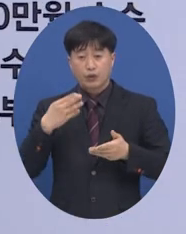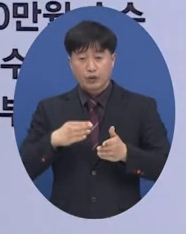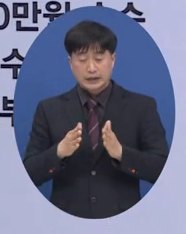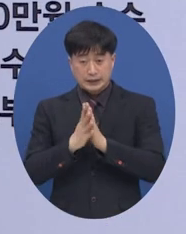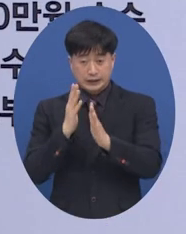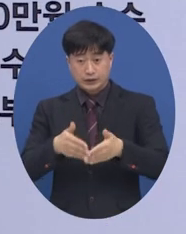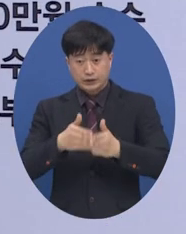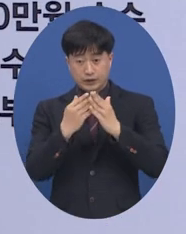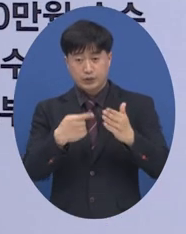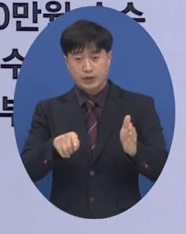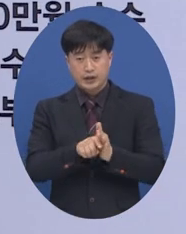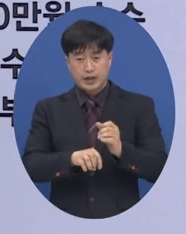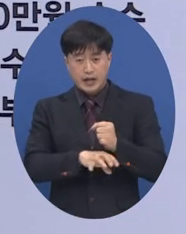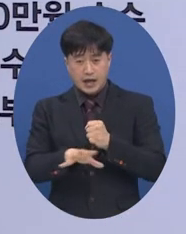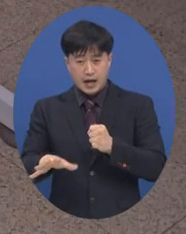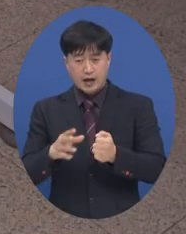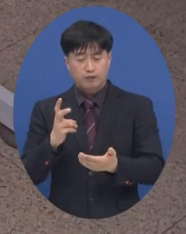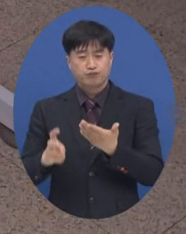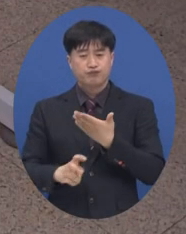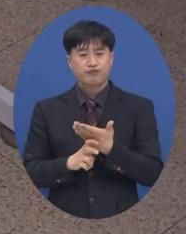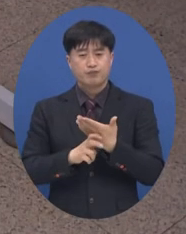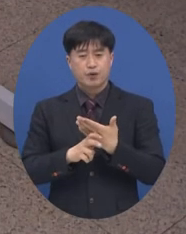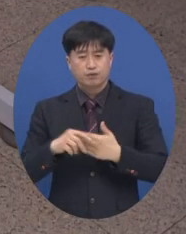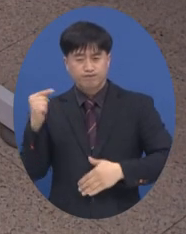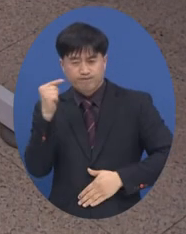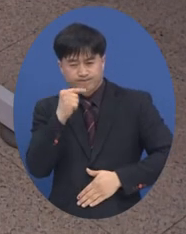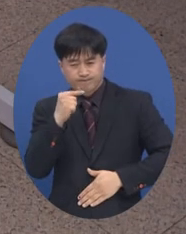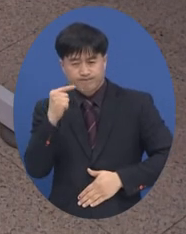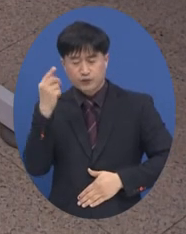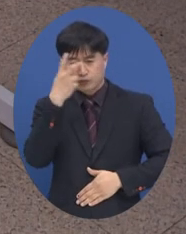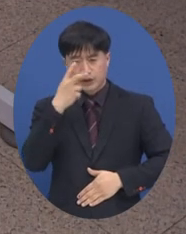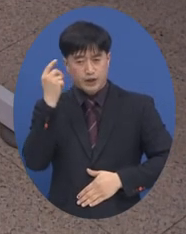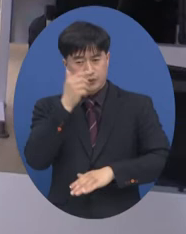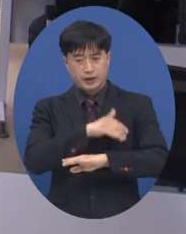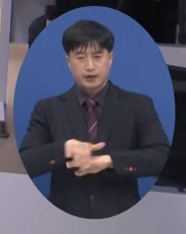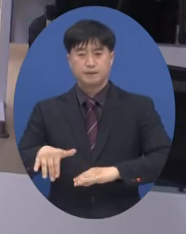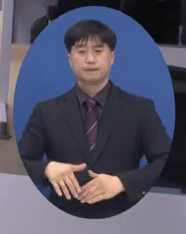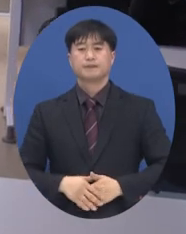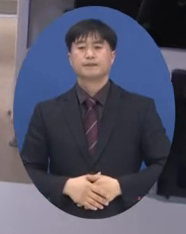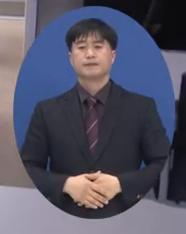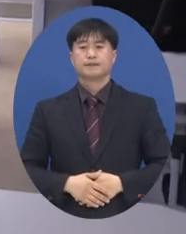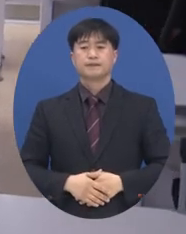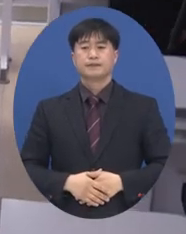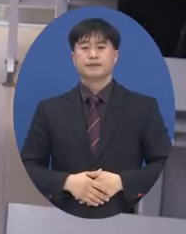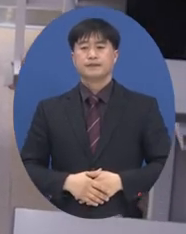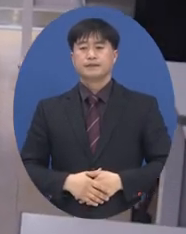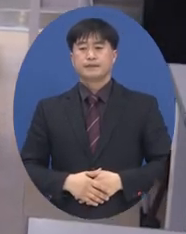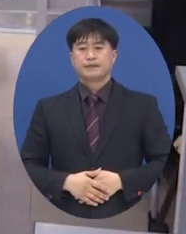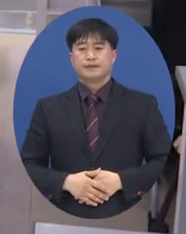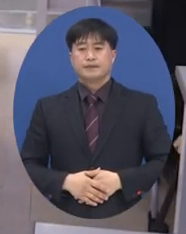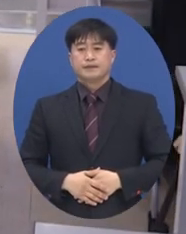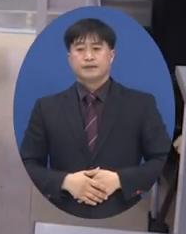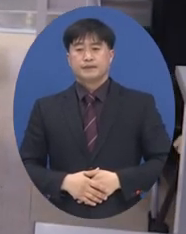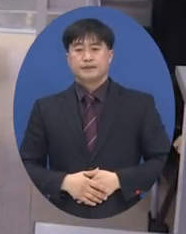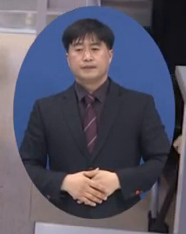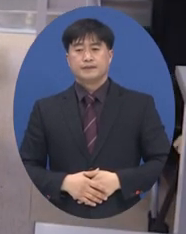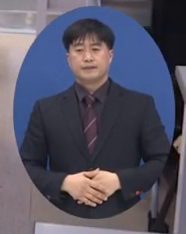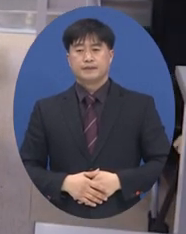질서 확립을 위해 다양한 불법 행위를 더 철저히 수사해 나갈 방침입니다. 경기지TV 이슬비입니다.